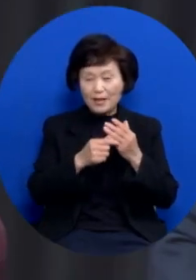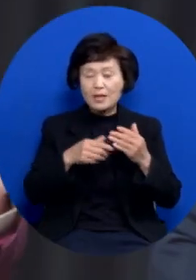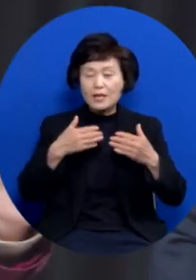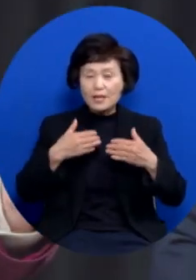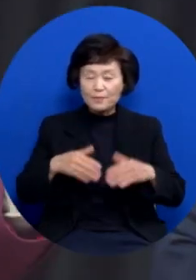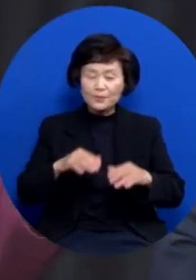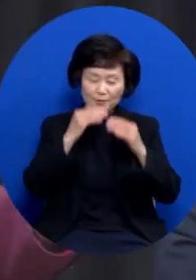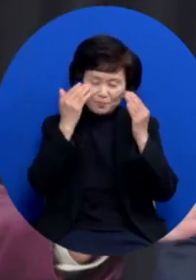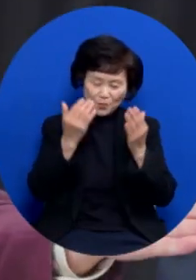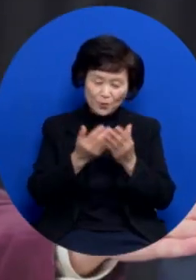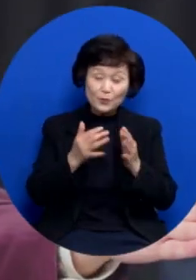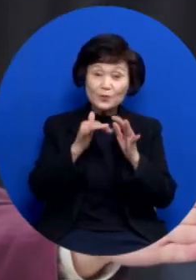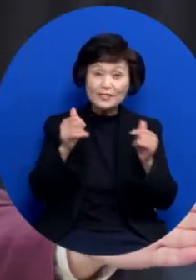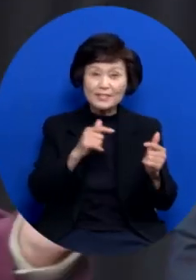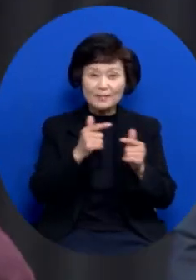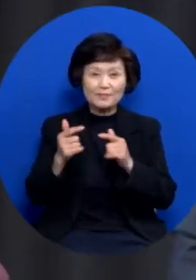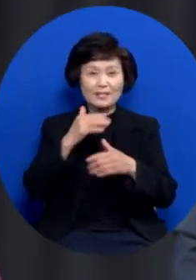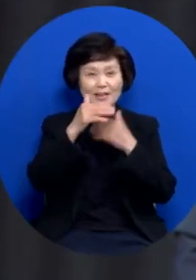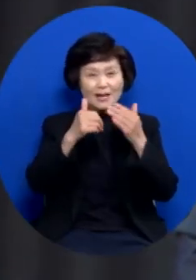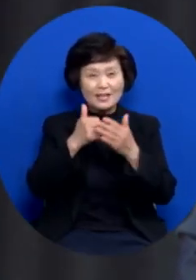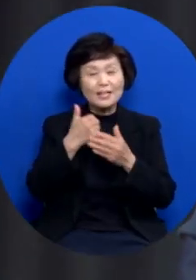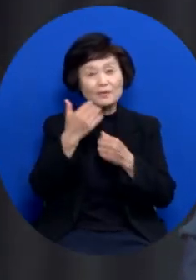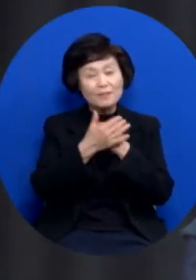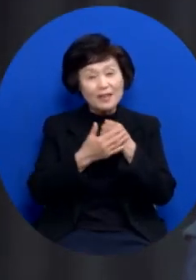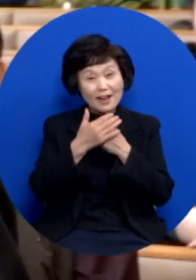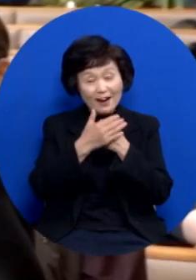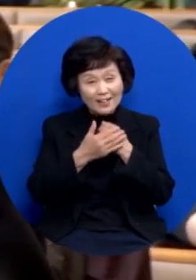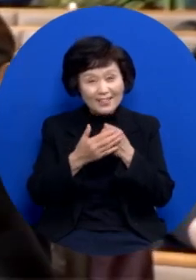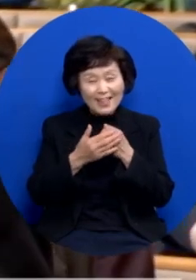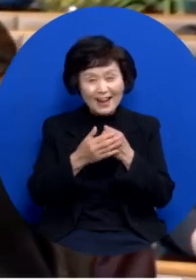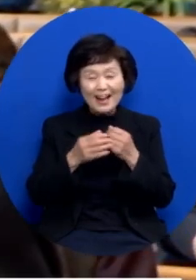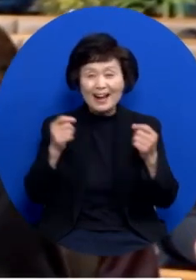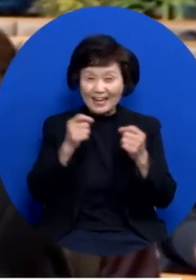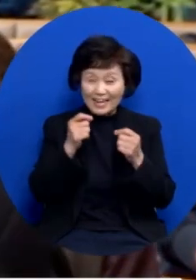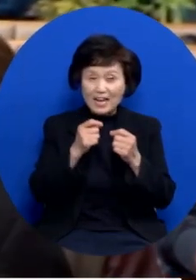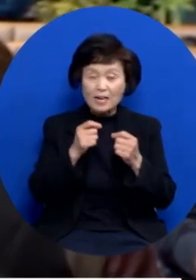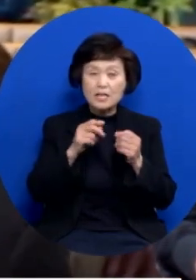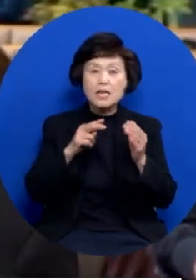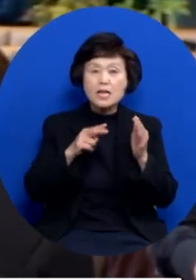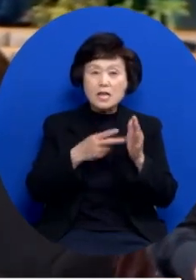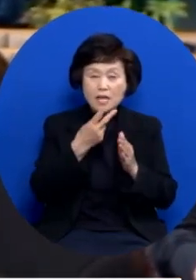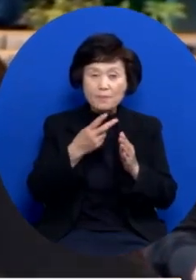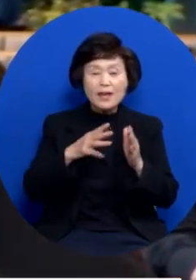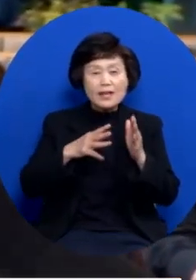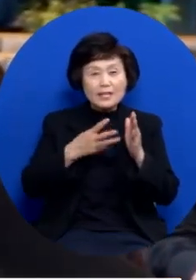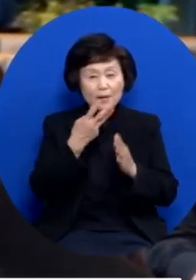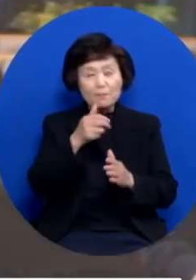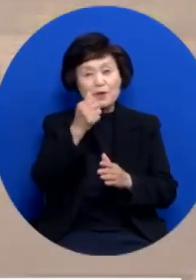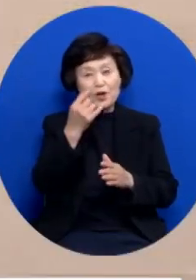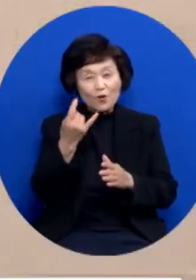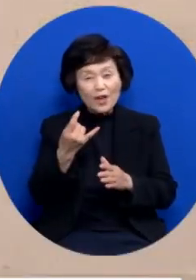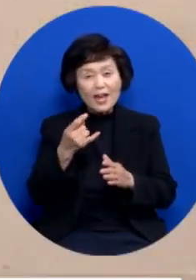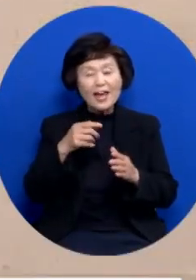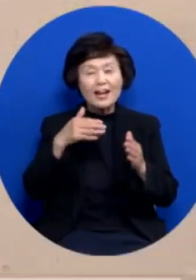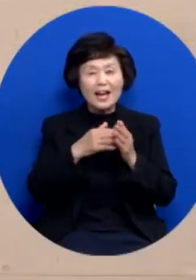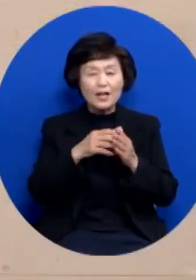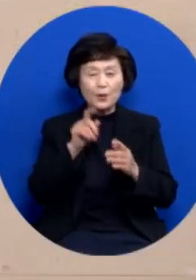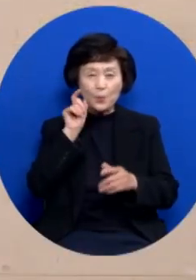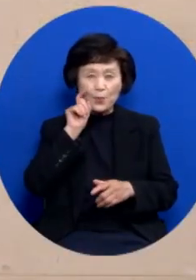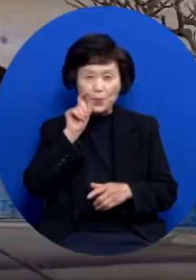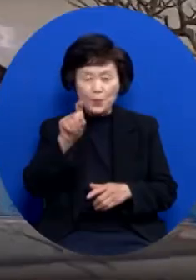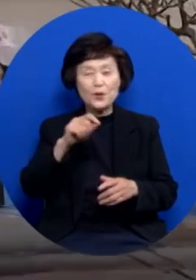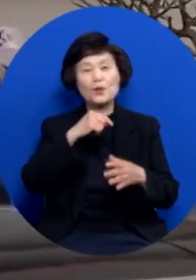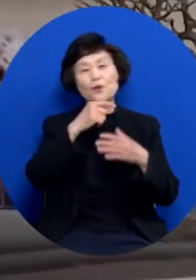이들에게 하나님의 은혜가 웃음으로 다가가는 그날까지 200회를 넘어 300회까지 장수하는 프로그램을 꿈꾸고